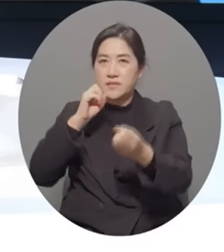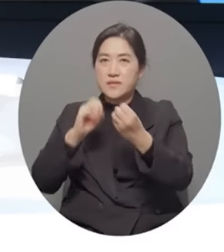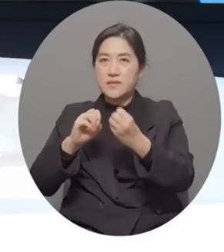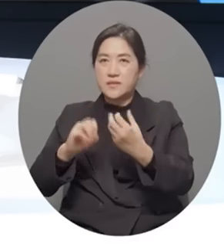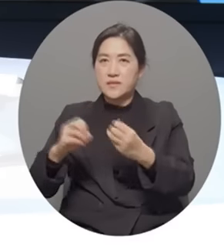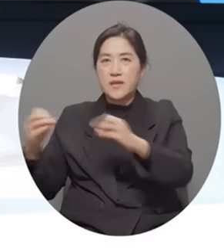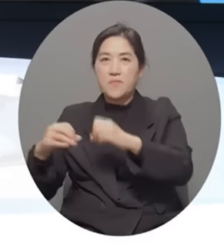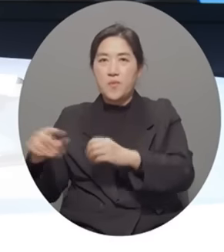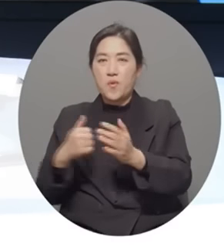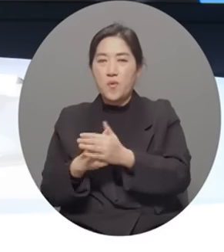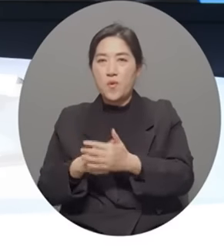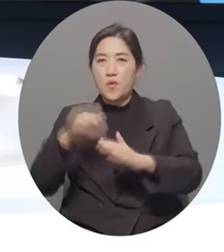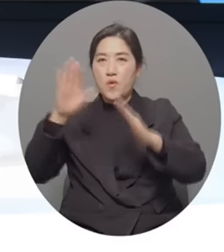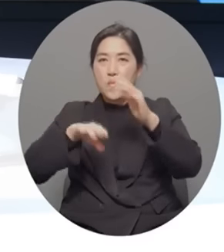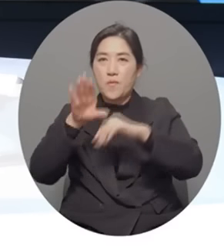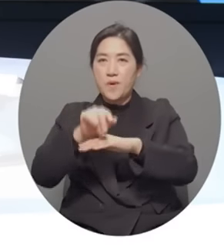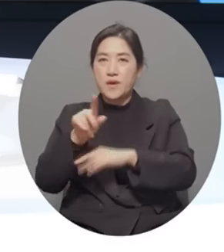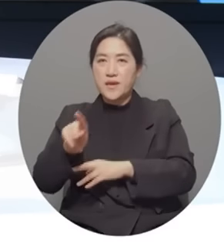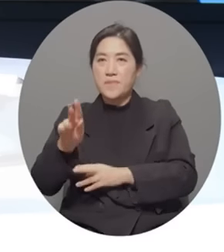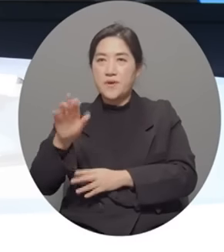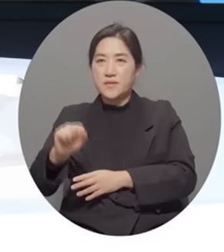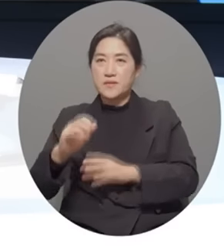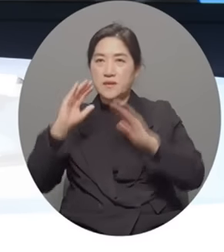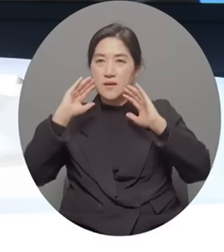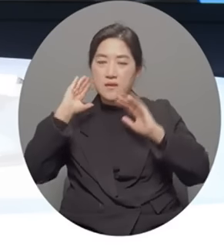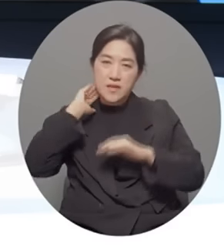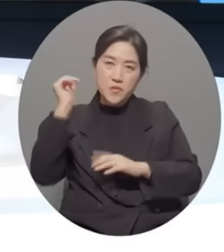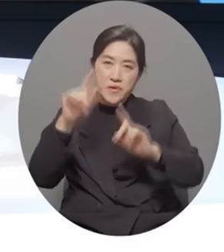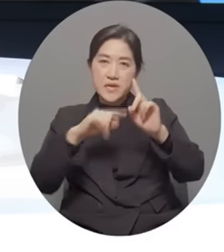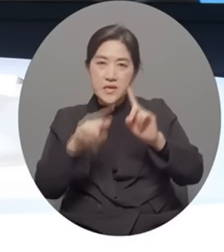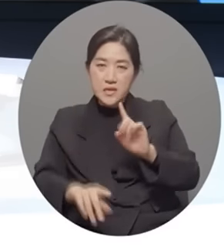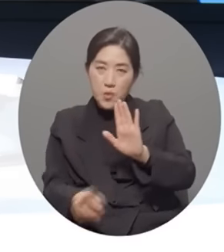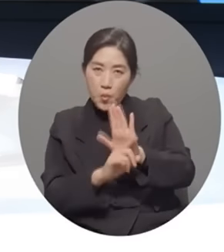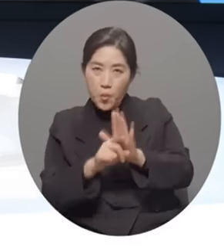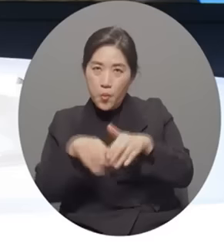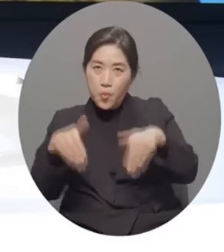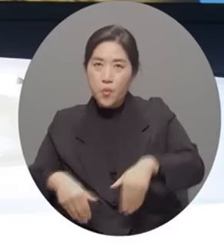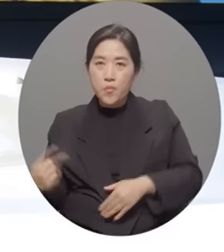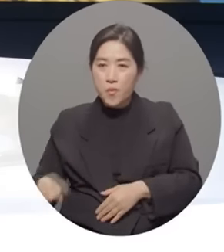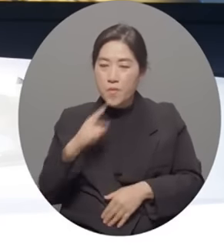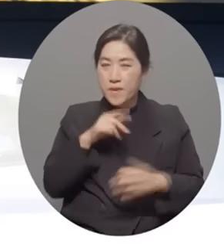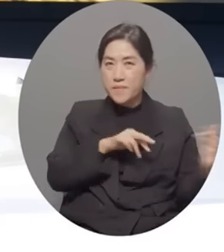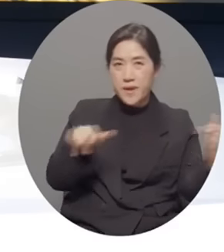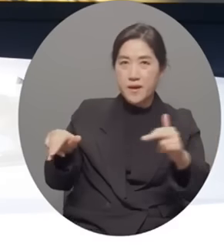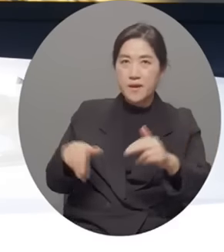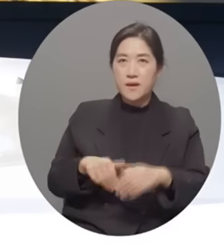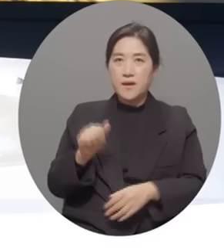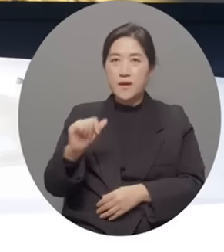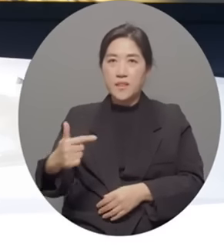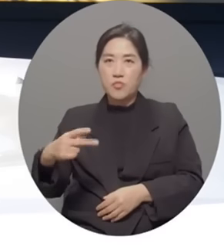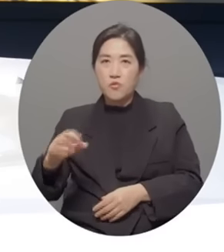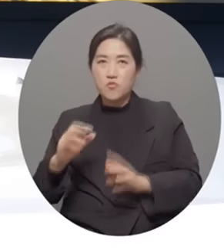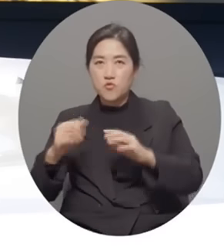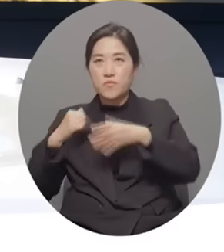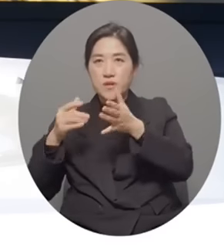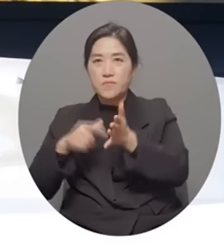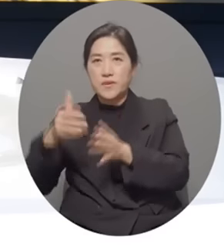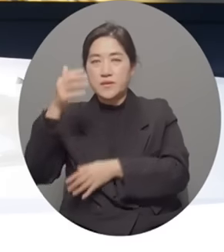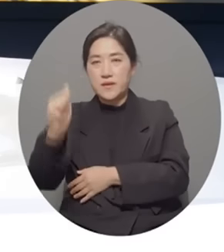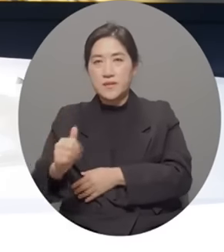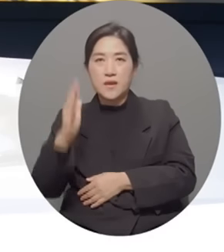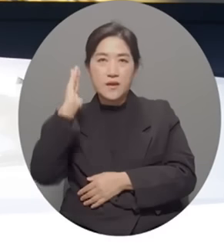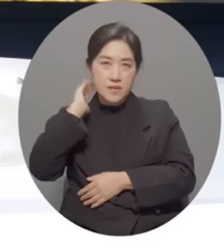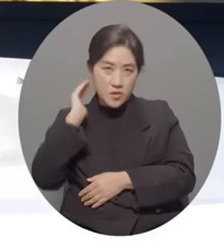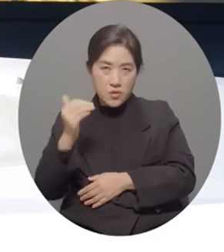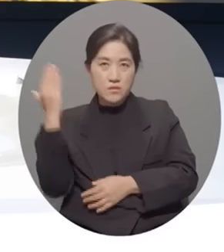1인의 홍보 대행사가 됐다는 거센 비판이 쏟아졌습니다. 한동훈 국민의힘 비대위원장은 대통령이 진솔한 생각을